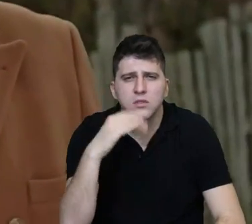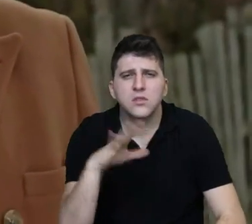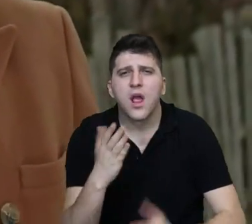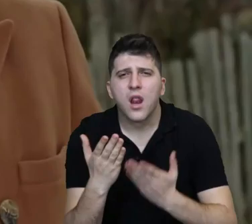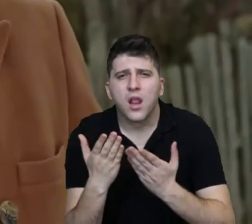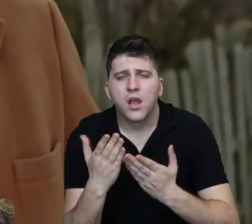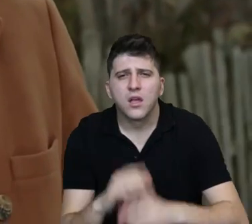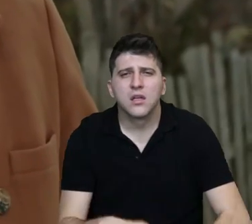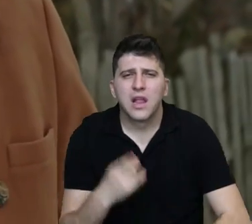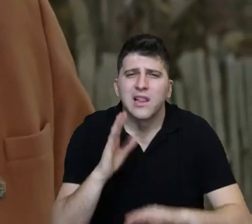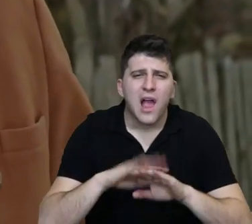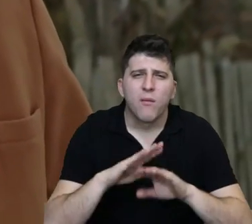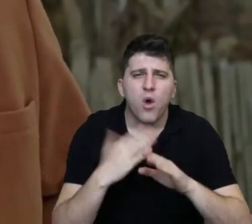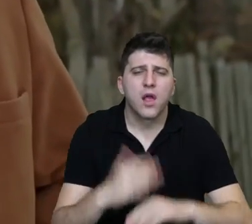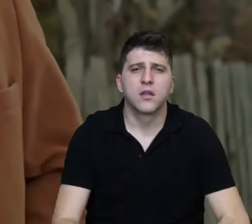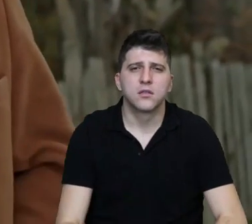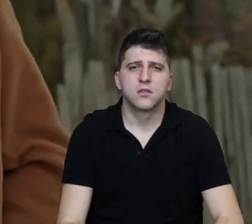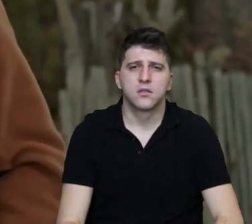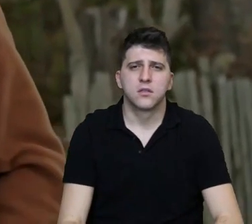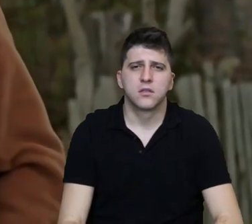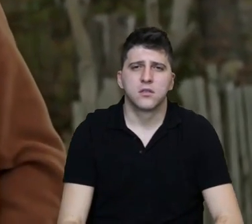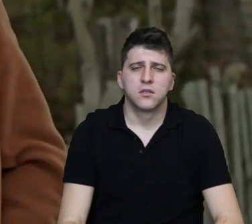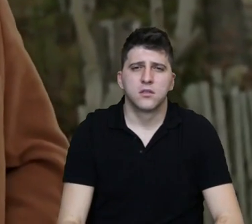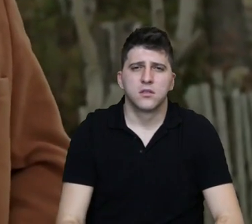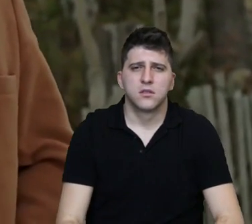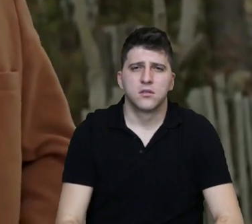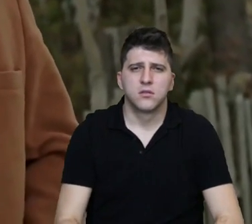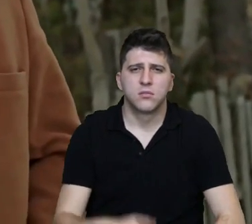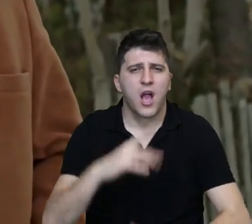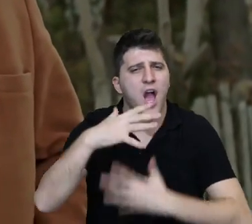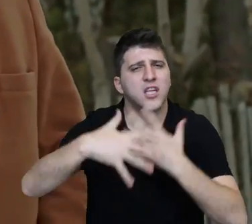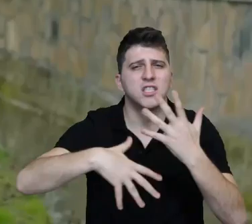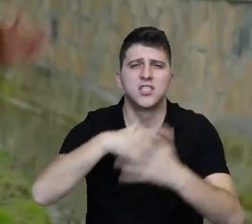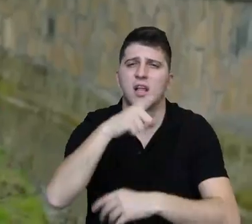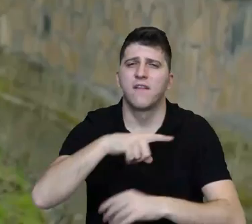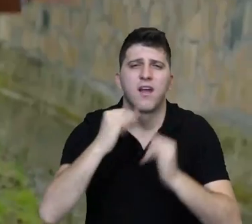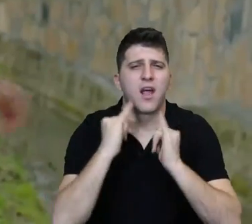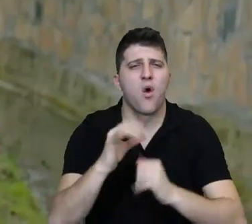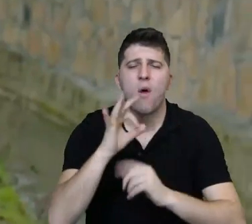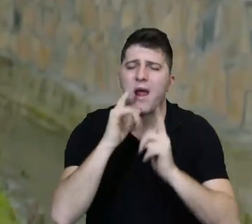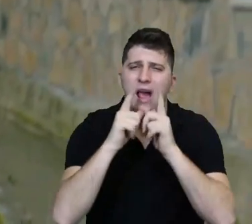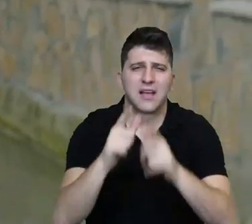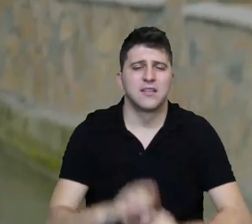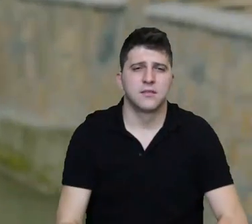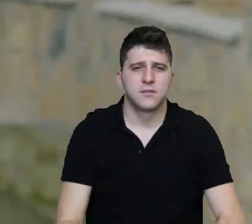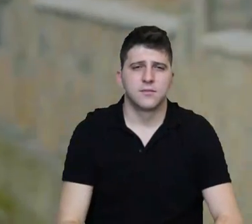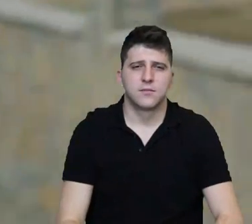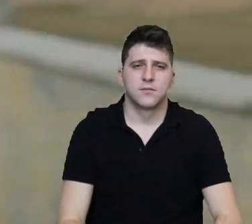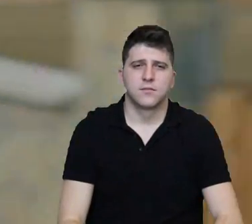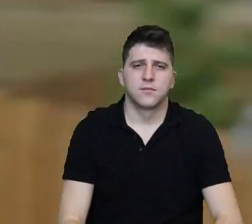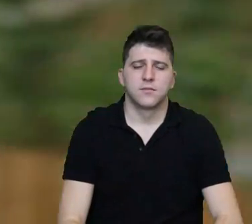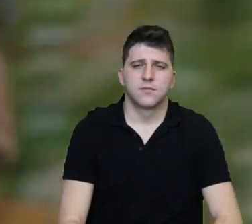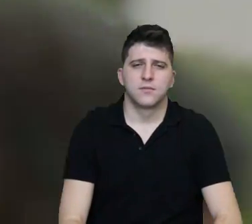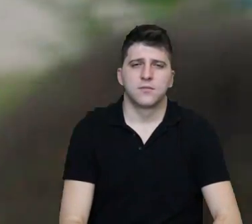de... ne yapıyorlar? Beton mikseri gibi karıştıracaklar ha. Mübarek!